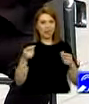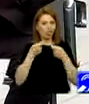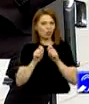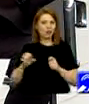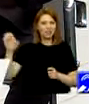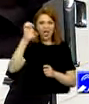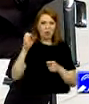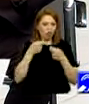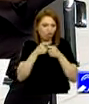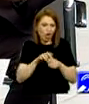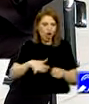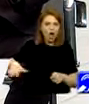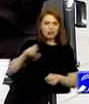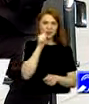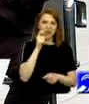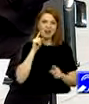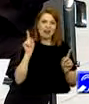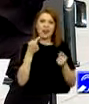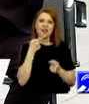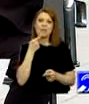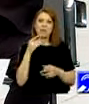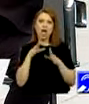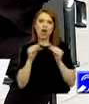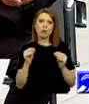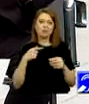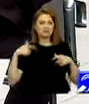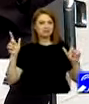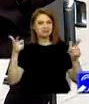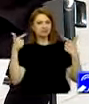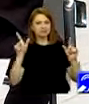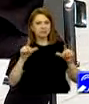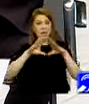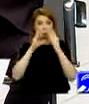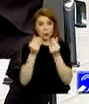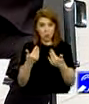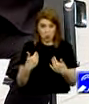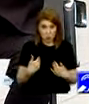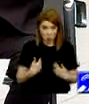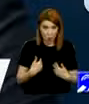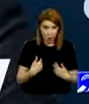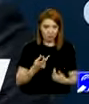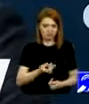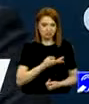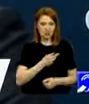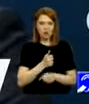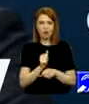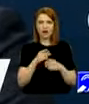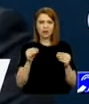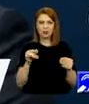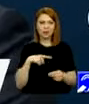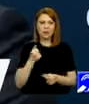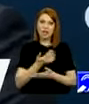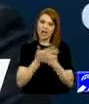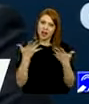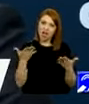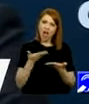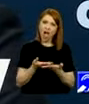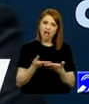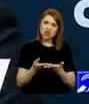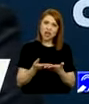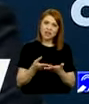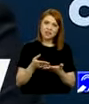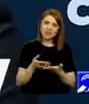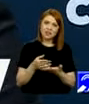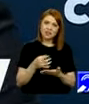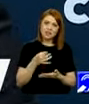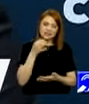Europa, toată lumea a cântat în limba română și s-au distrat alături de noi și noi cu asta ne mândrim foarte mult. Este clar că această notă amară